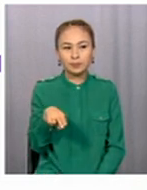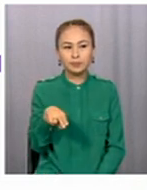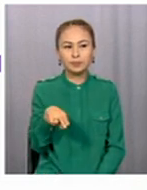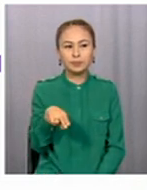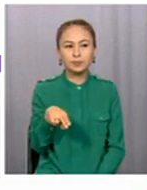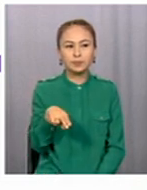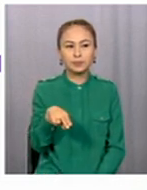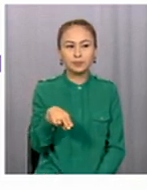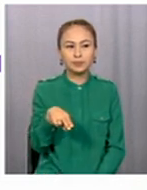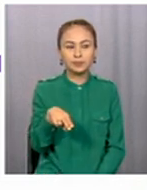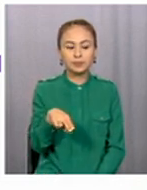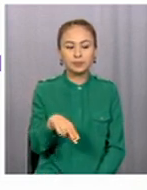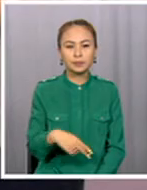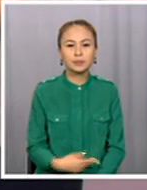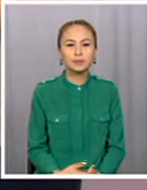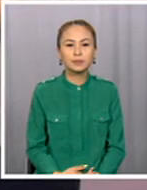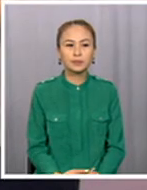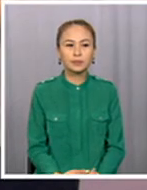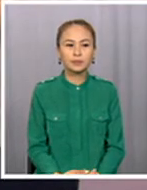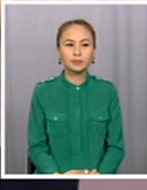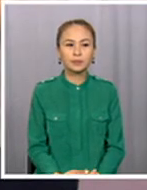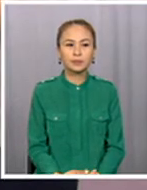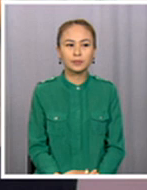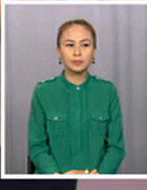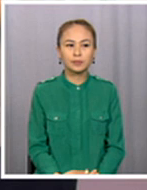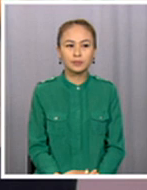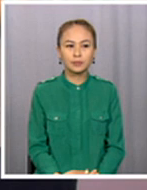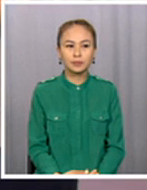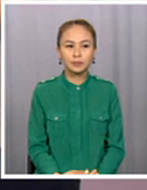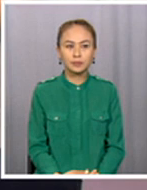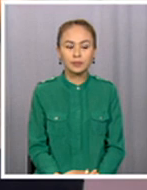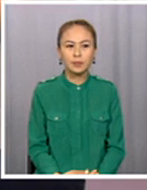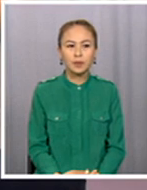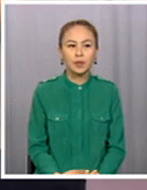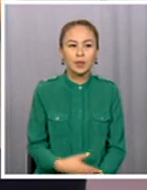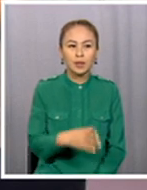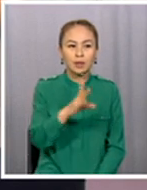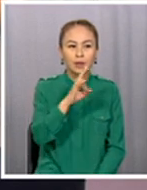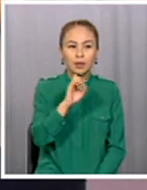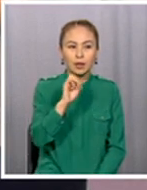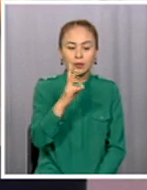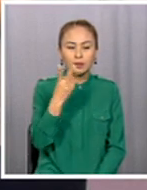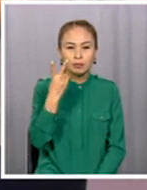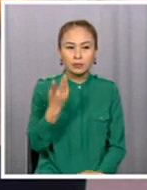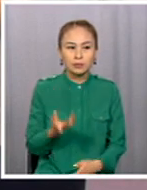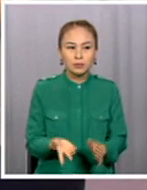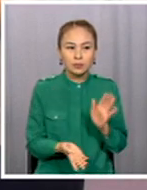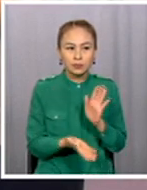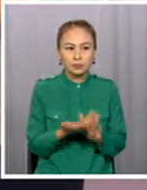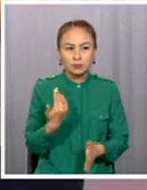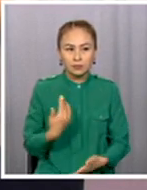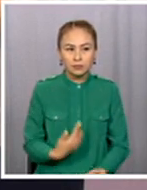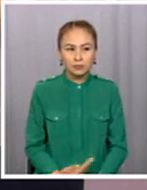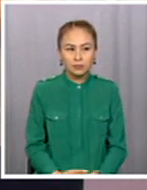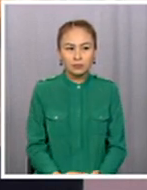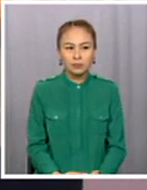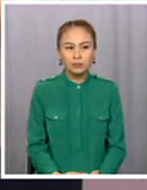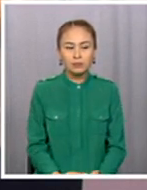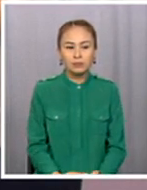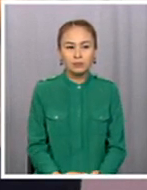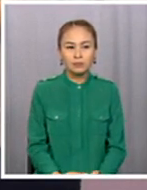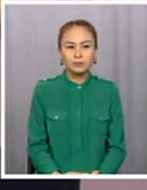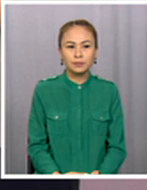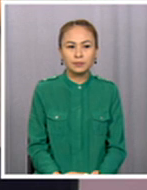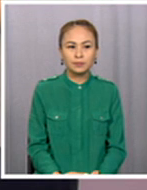соңынан бір әріпті, нан сөзінің соңынан екі әріпті, бесік сөзінің